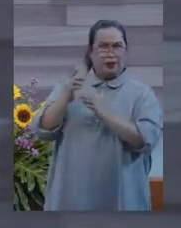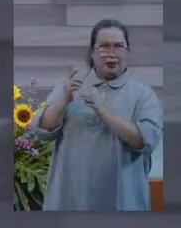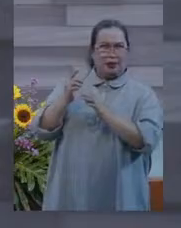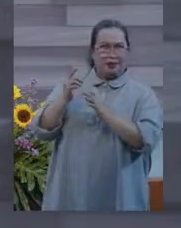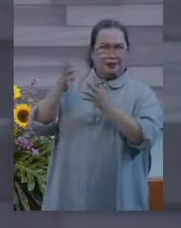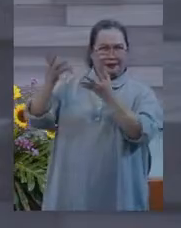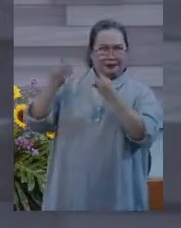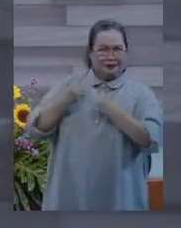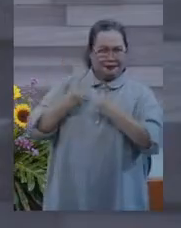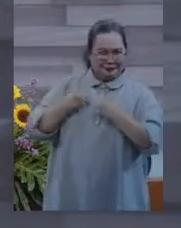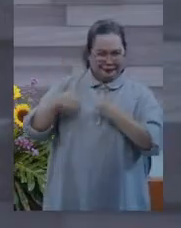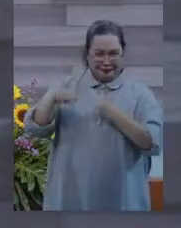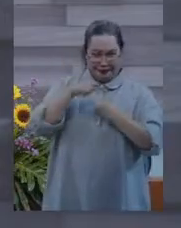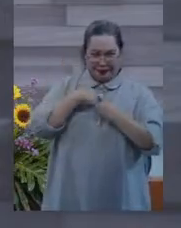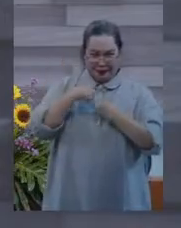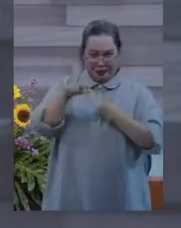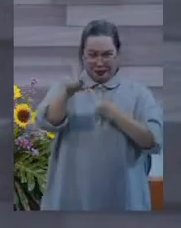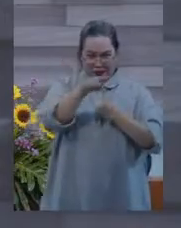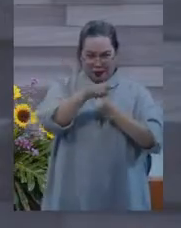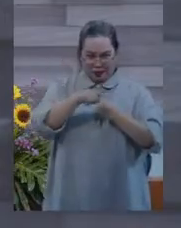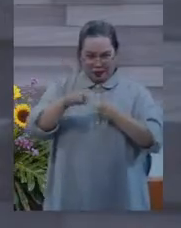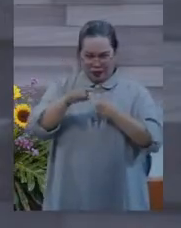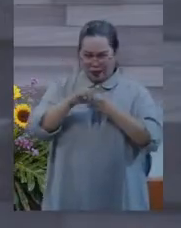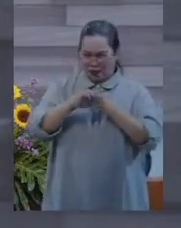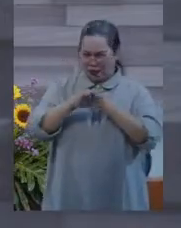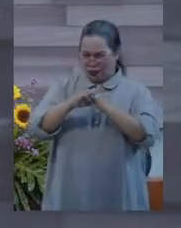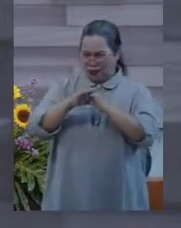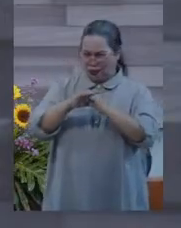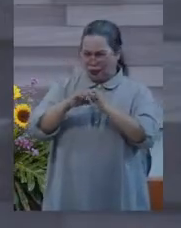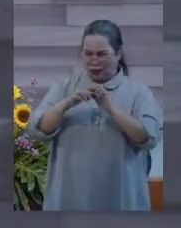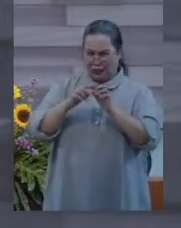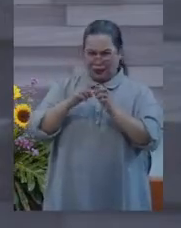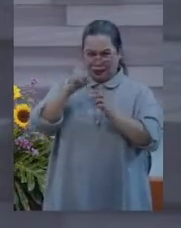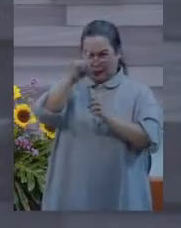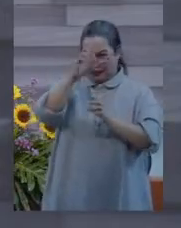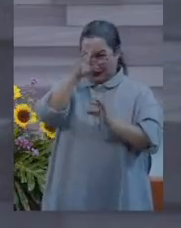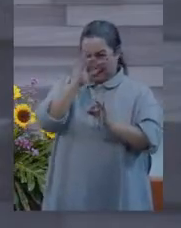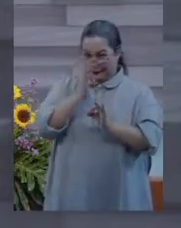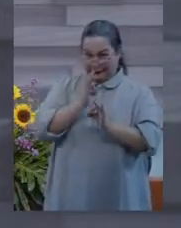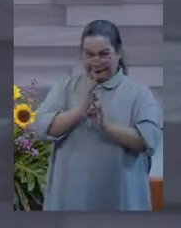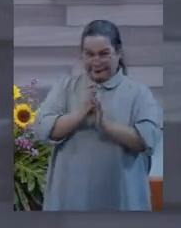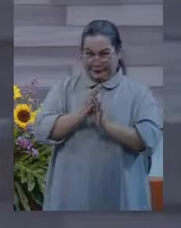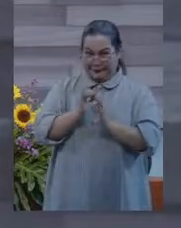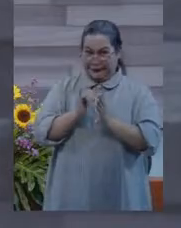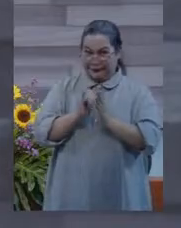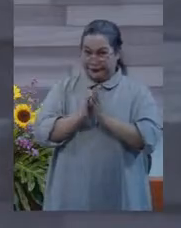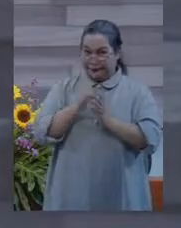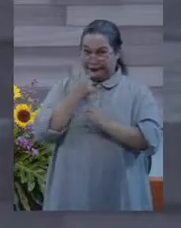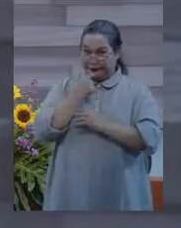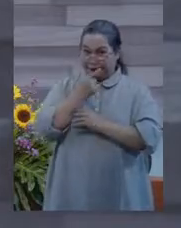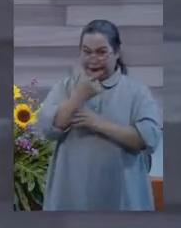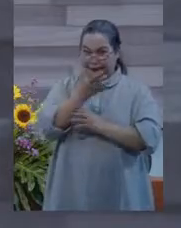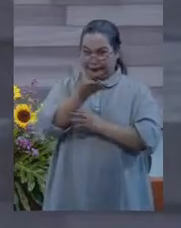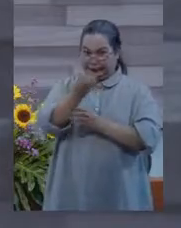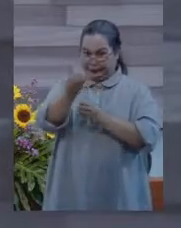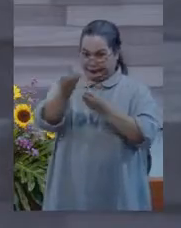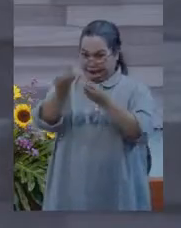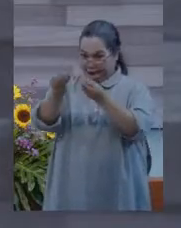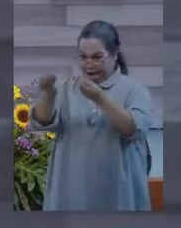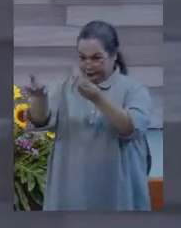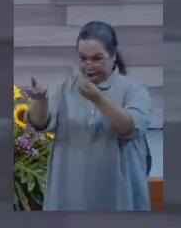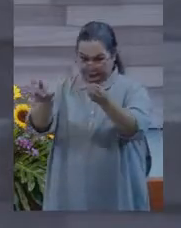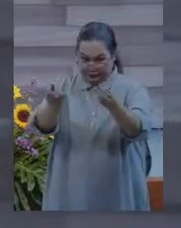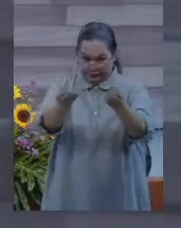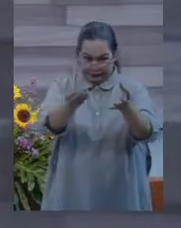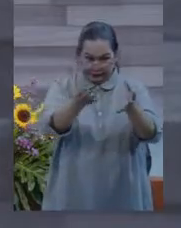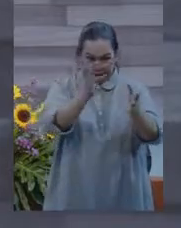Isang pakikipaglaban sa kaisa-isang pananampalataya na ipinagkatiwala sa atin